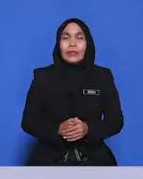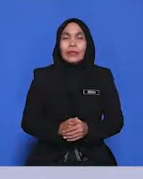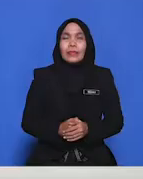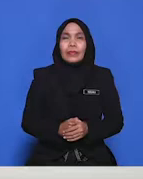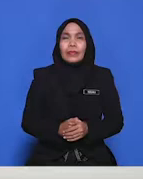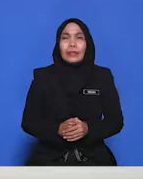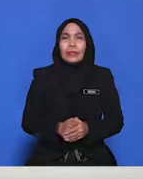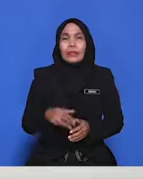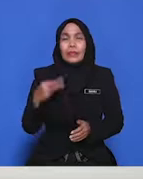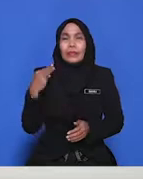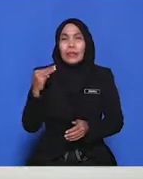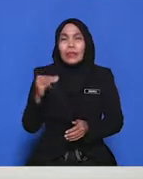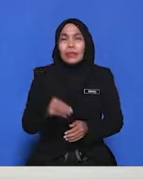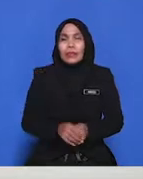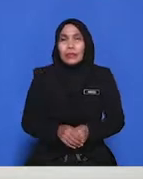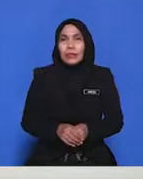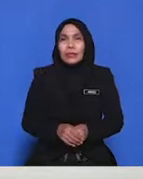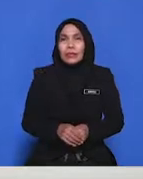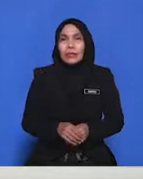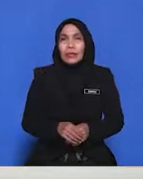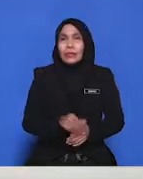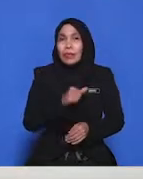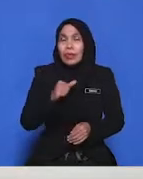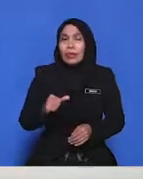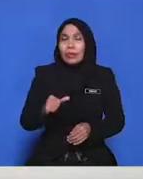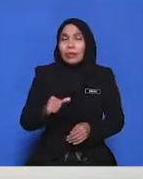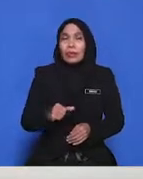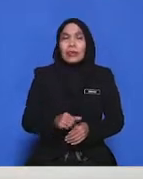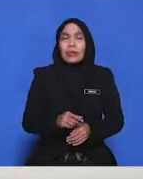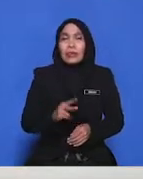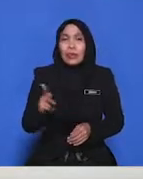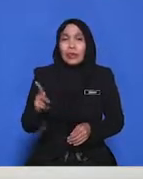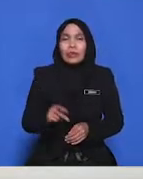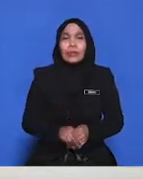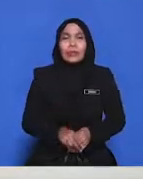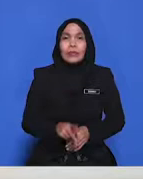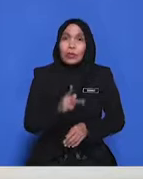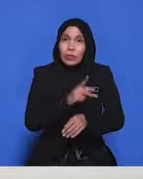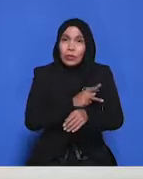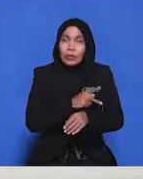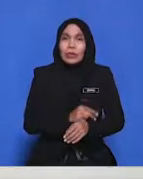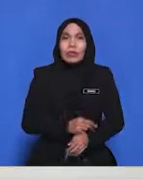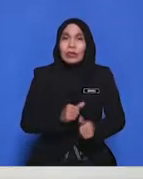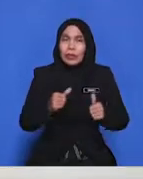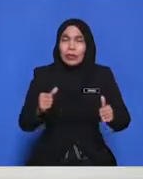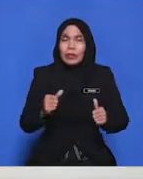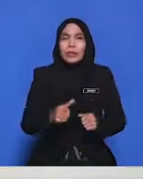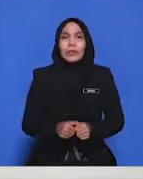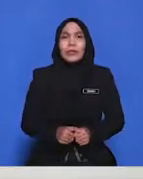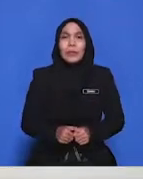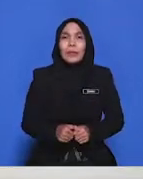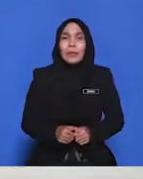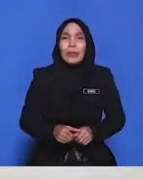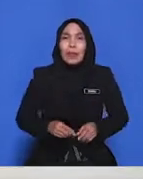mereka. Mereka mengagungkan kuasa asing yang disangkakan hebat, sedangkan kehebatan yang